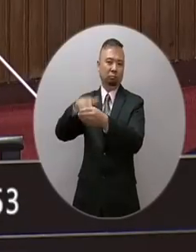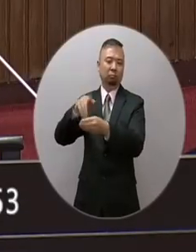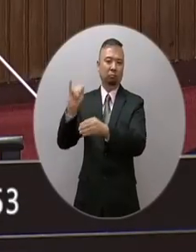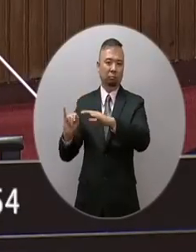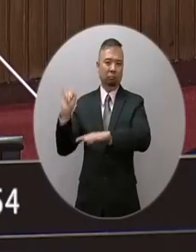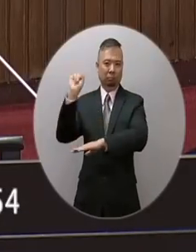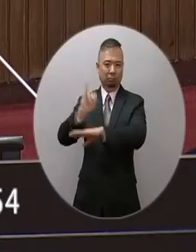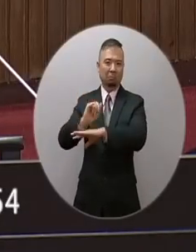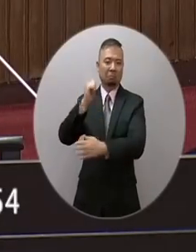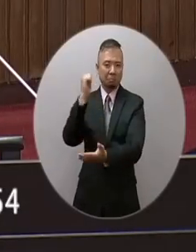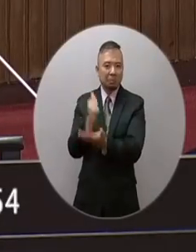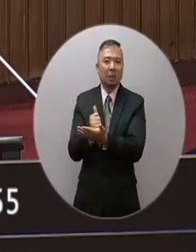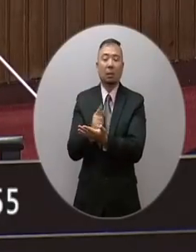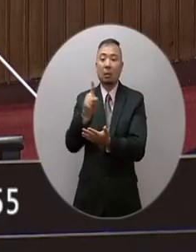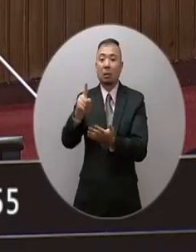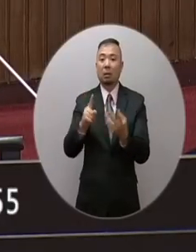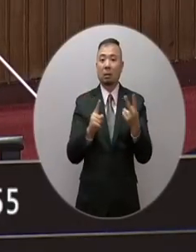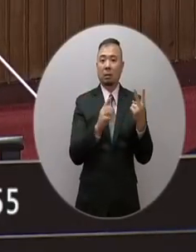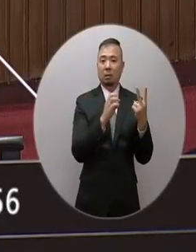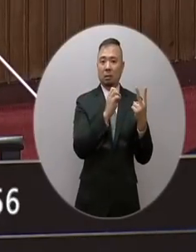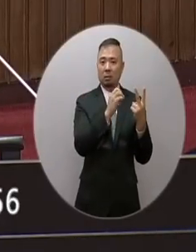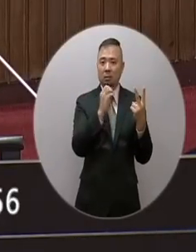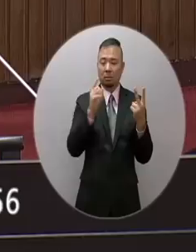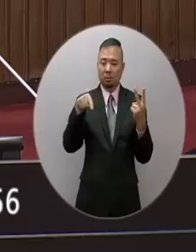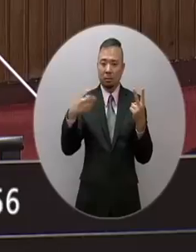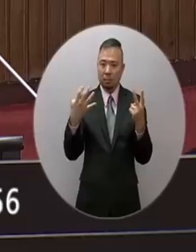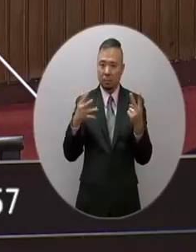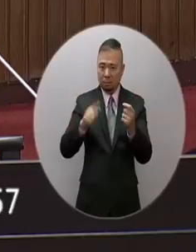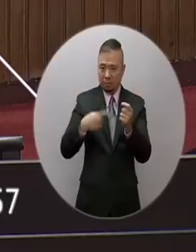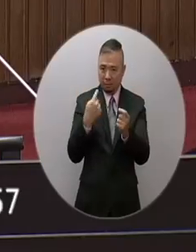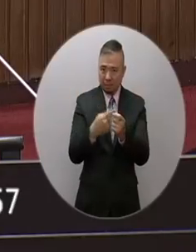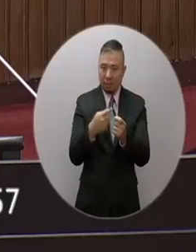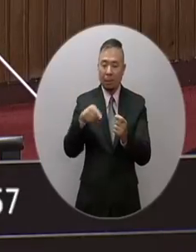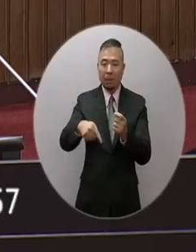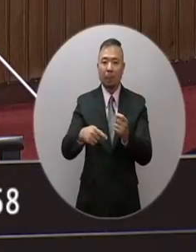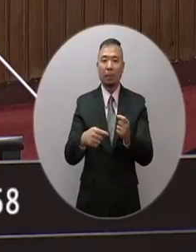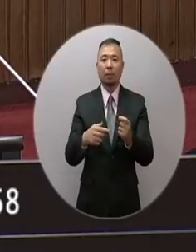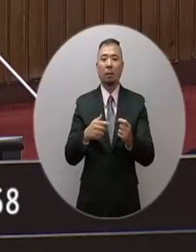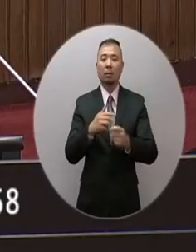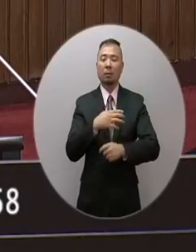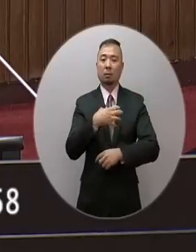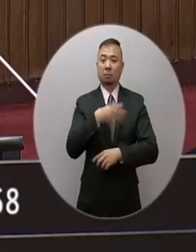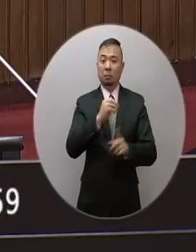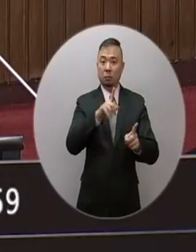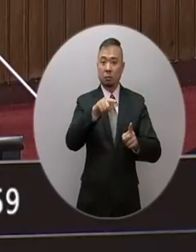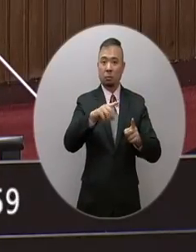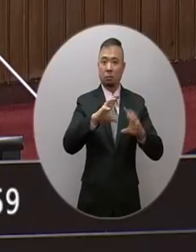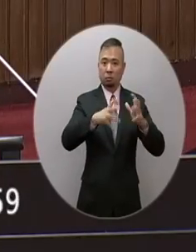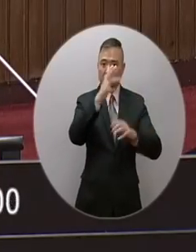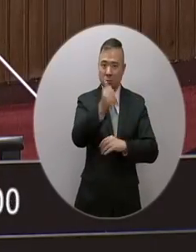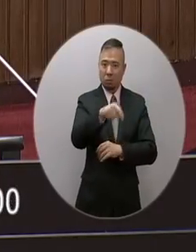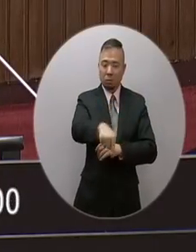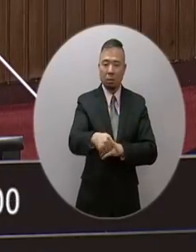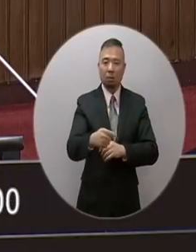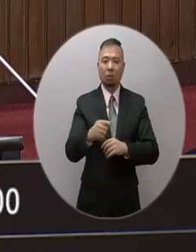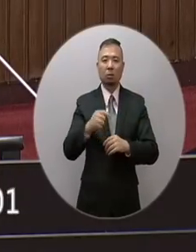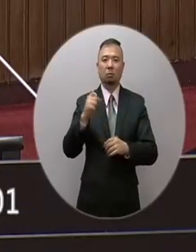到2008年，陈总统任内更替了六任的行政院